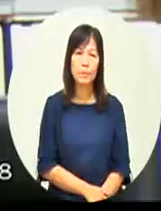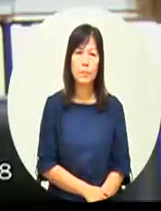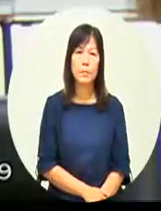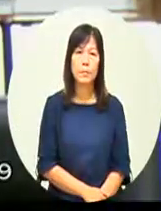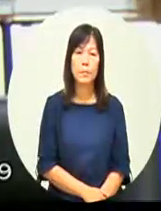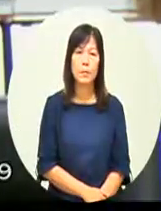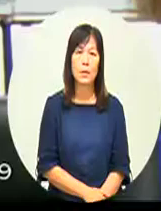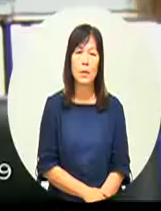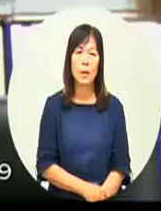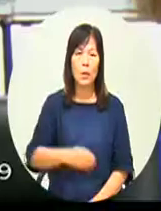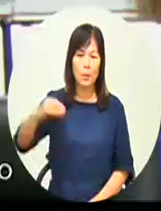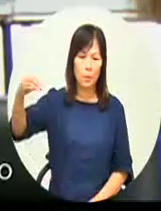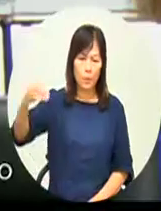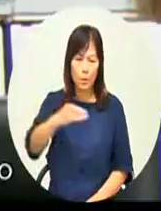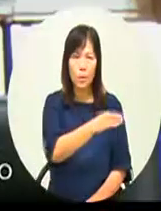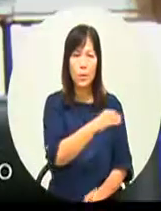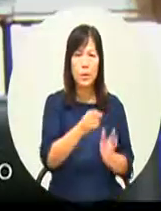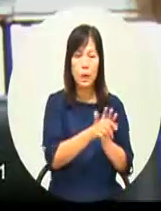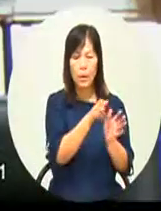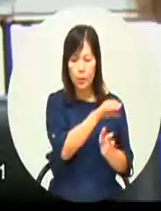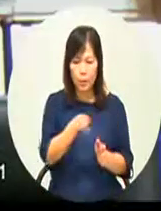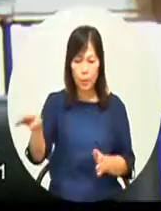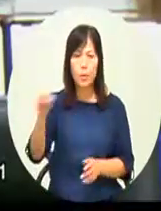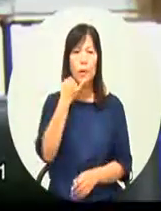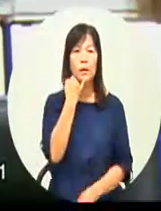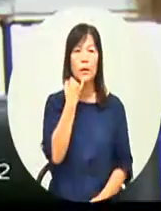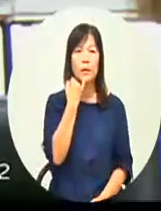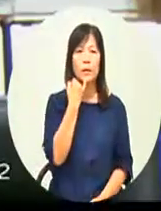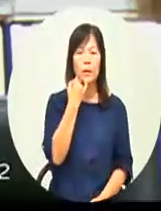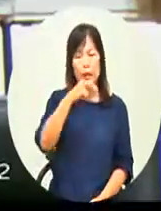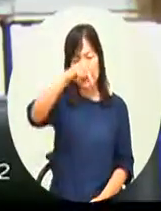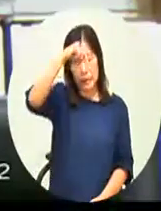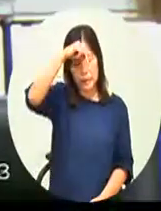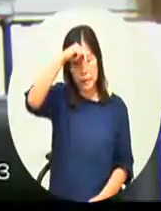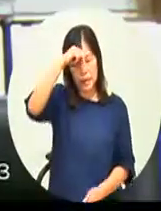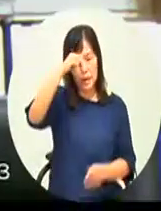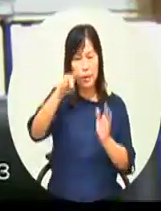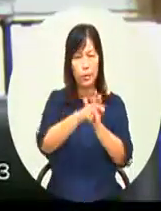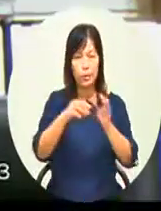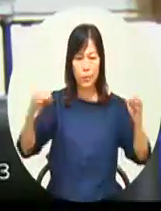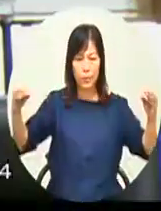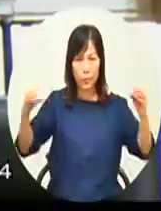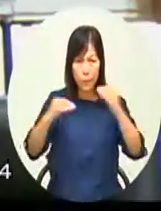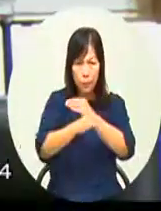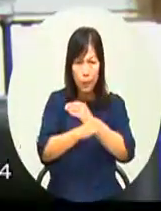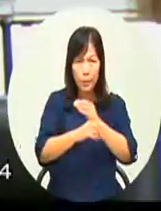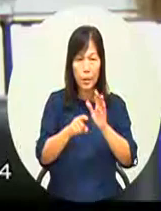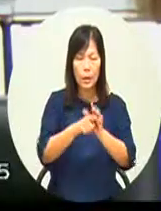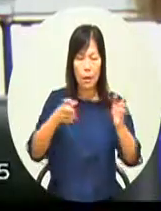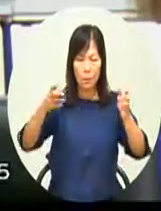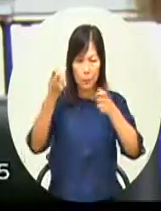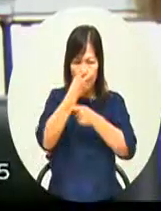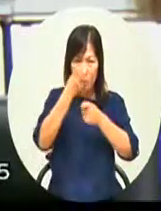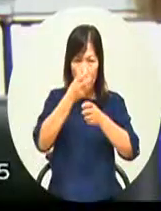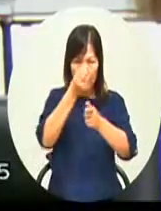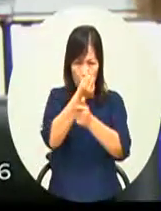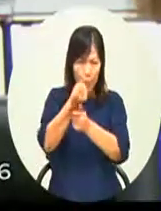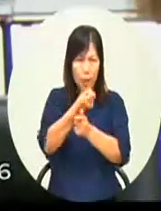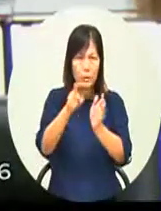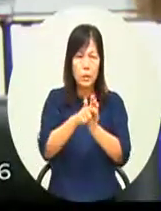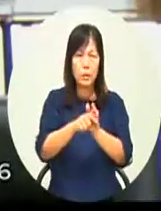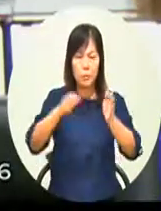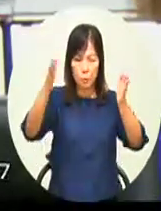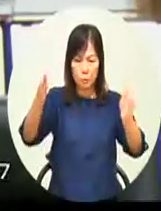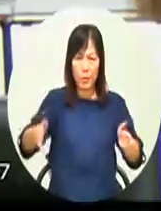往西部往东部，然后下午三点各两边来管制，不